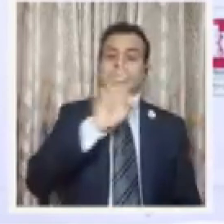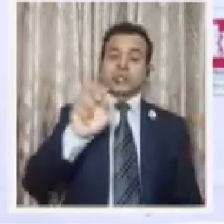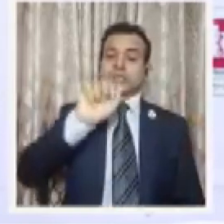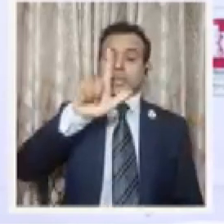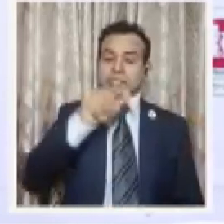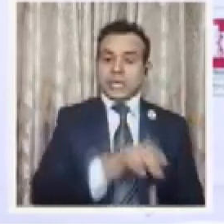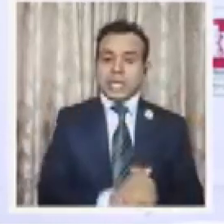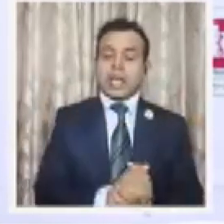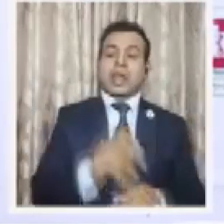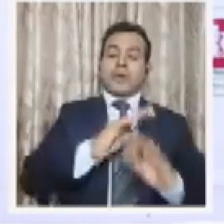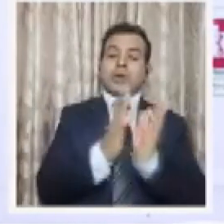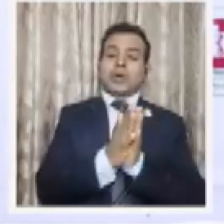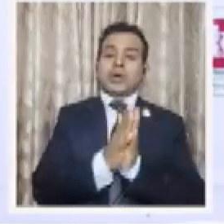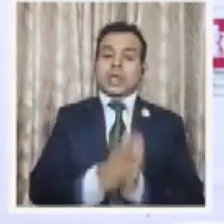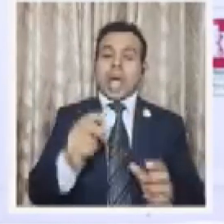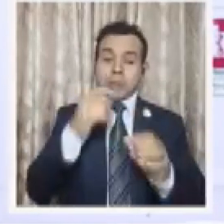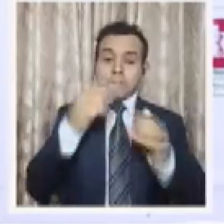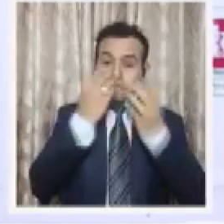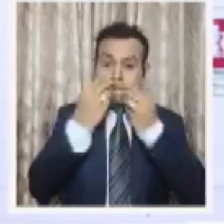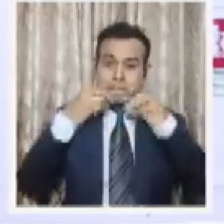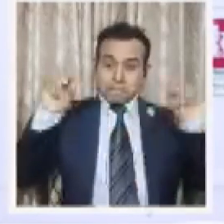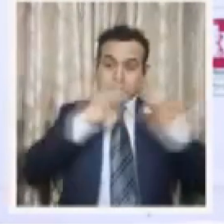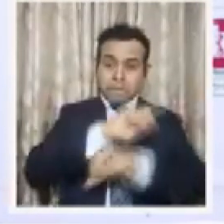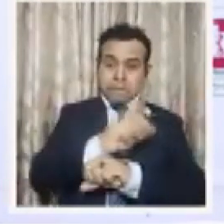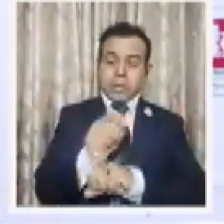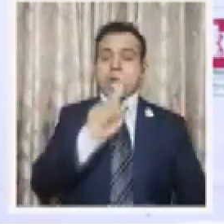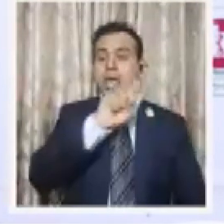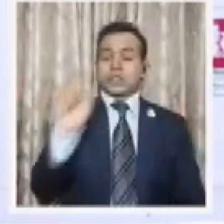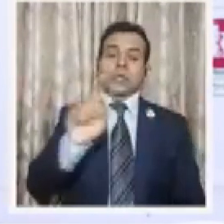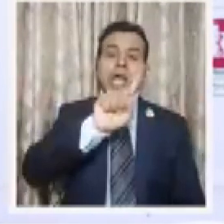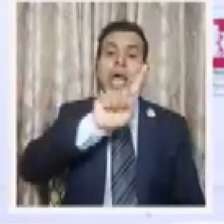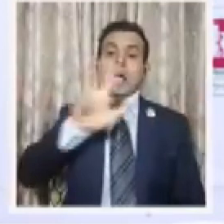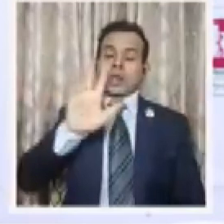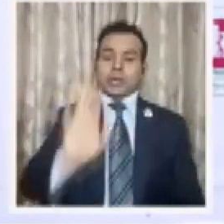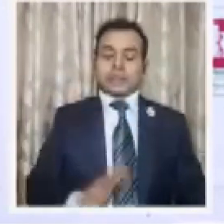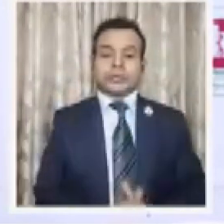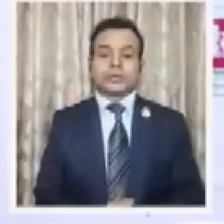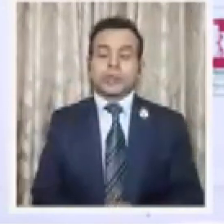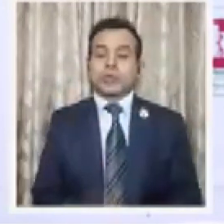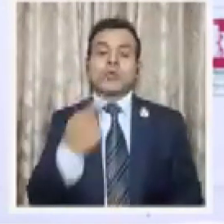307 এবং সারা দেশে অক্সিজেন কনসেন্ট্রেটরের সংখ্যা 118।